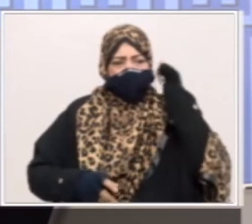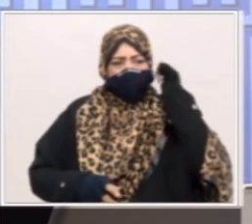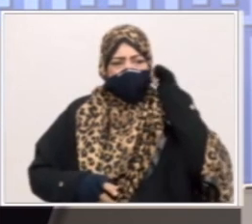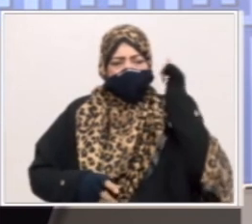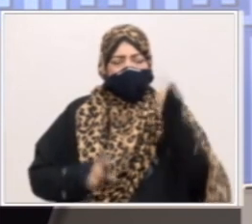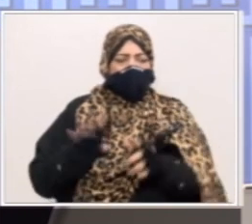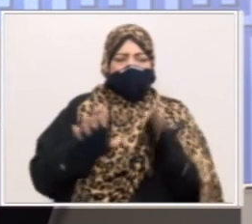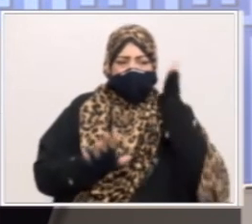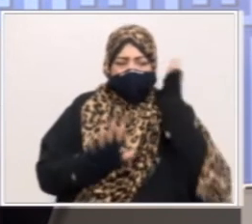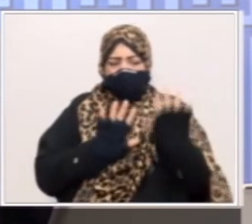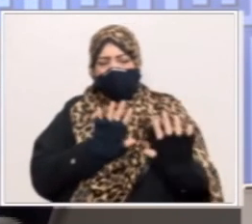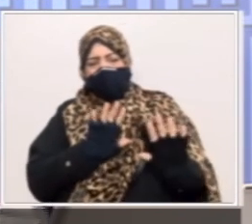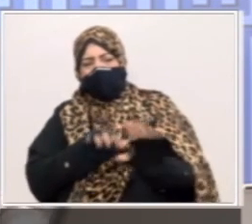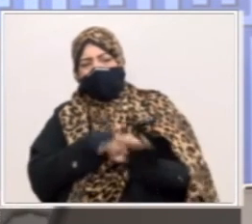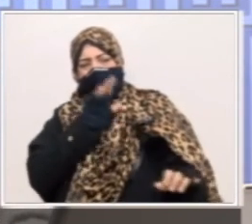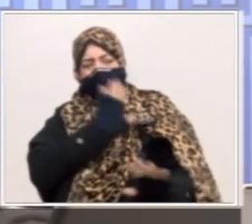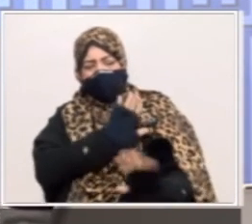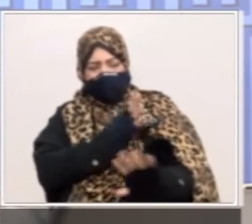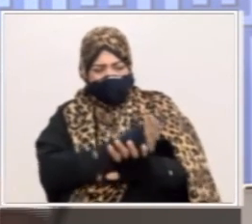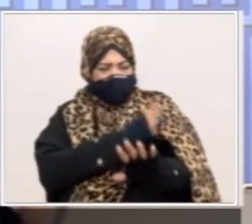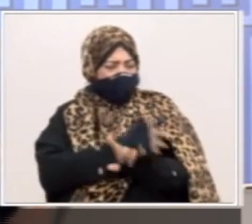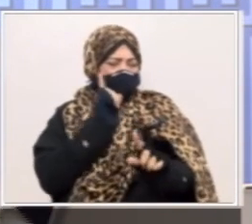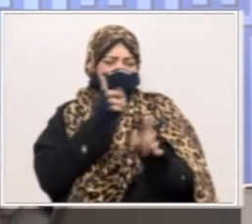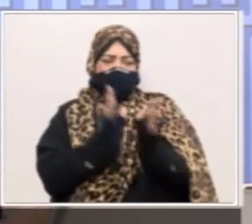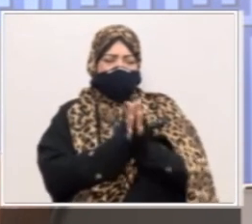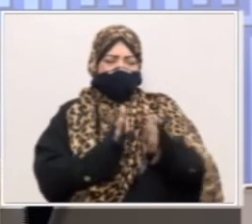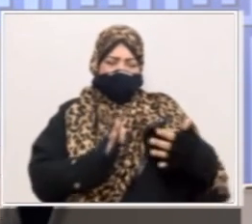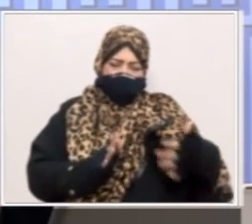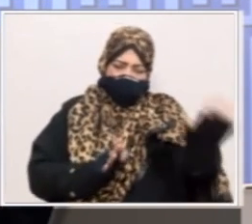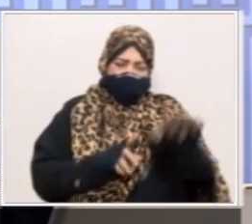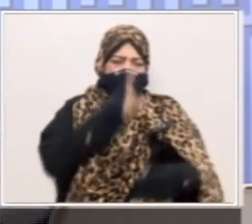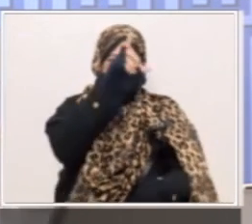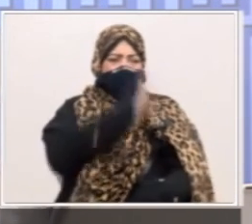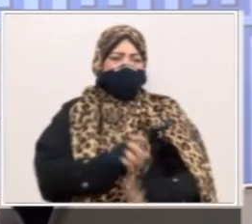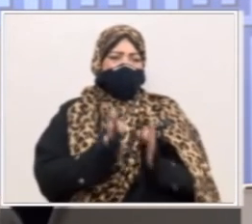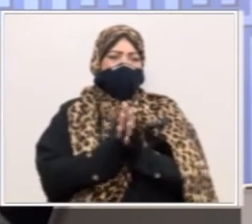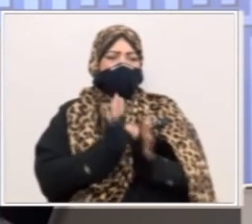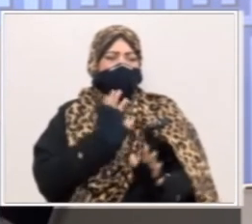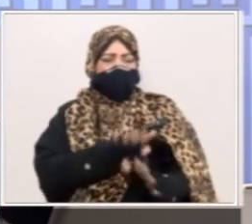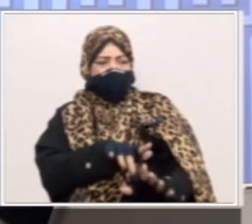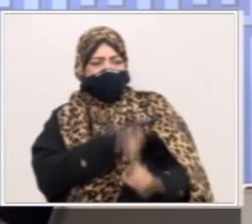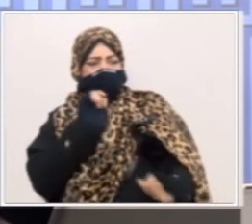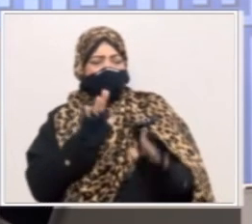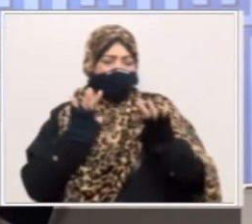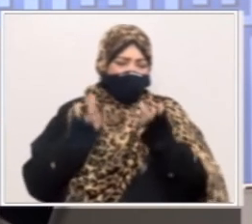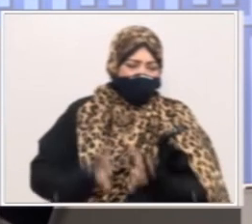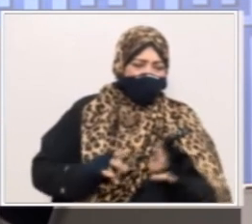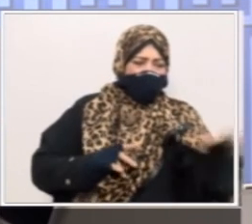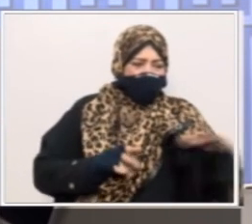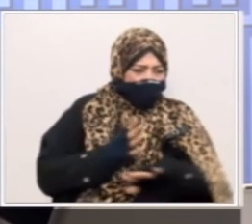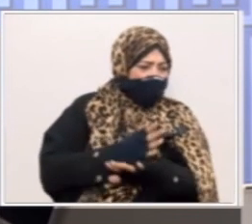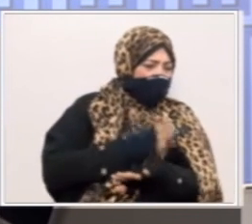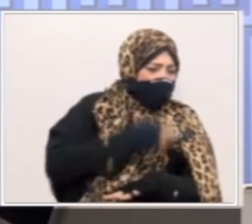للحرام، وهذا مما يجب على المؤمن أن يصونه. يجب على الإنسان أن يصون لسانه عن قول